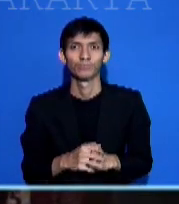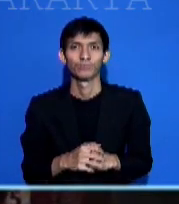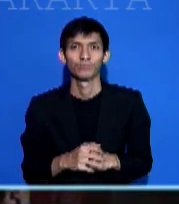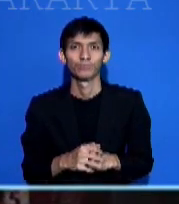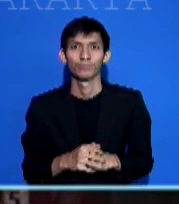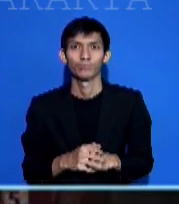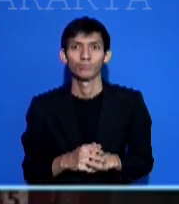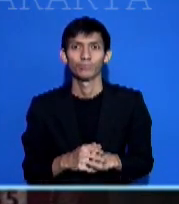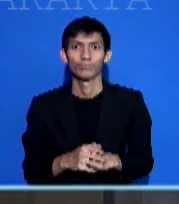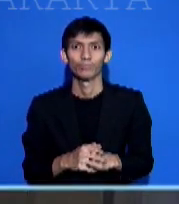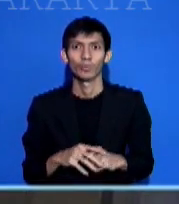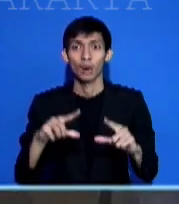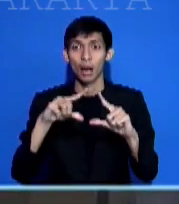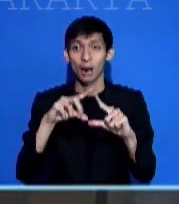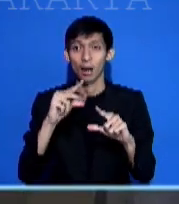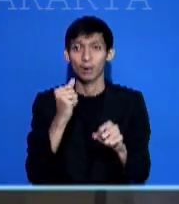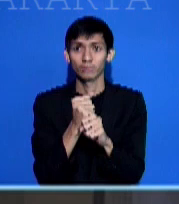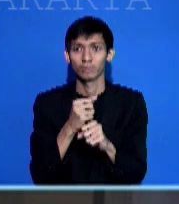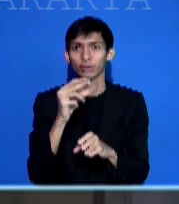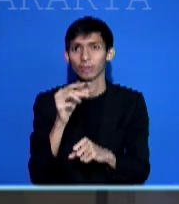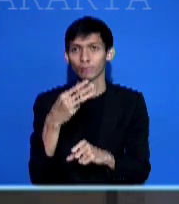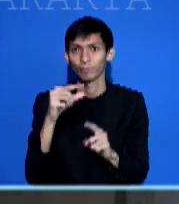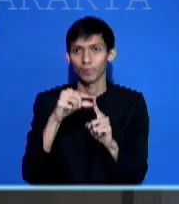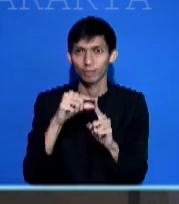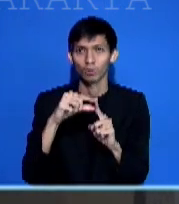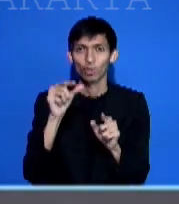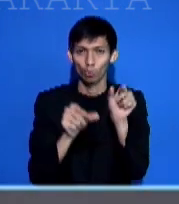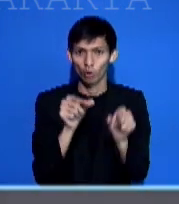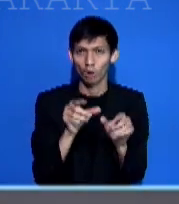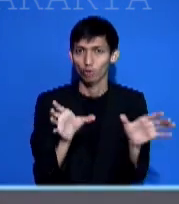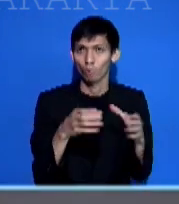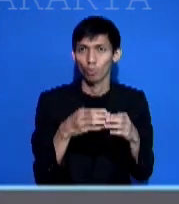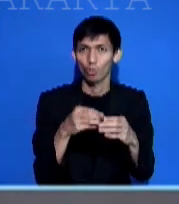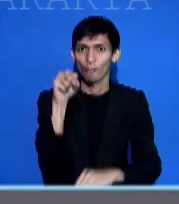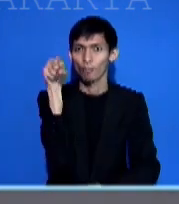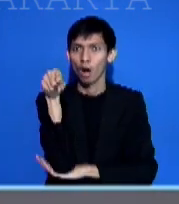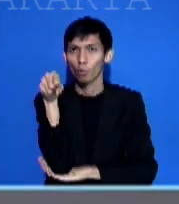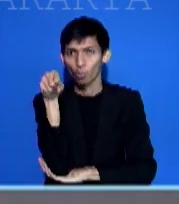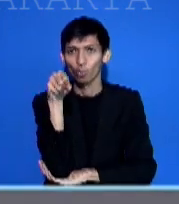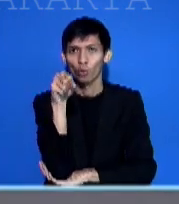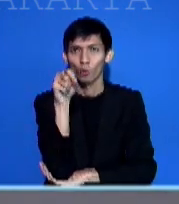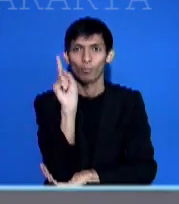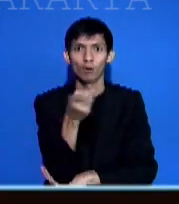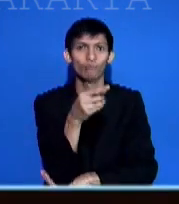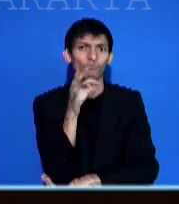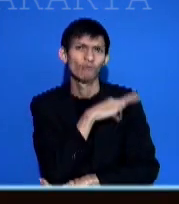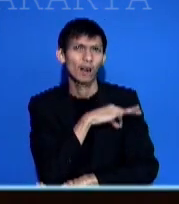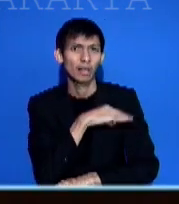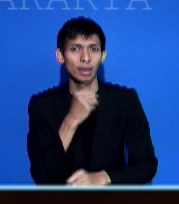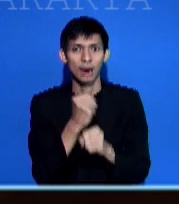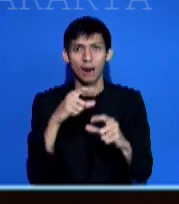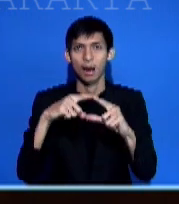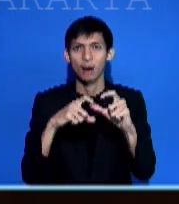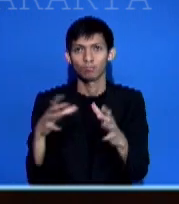Inilah AR, GR, dan PD, anggota komplotan atau sindikat pelaku penyalahgunaan gas bersubsidi 3 kg yang berhasil dibongkar